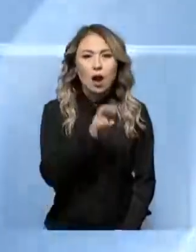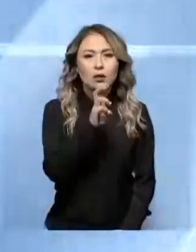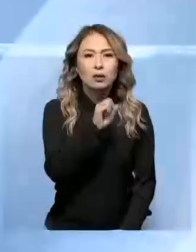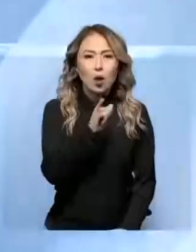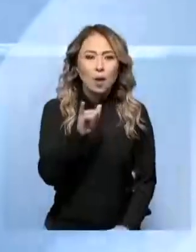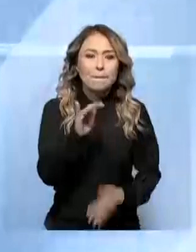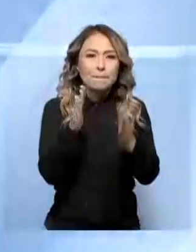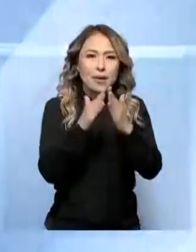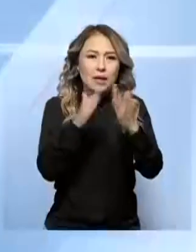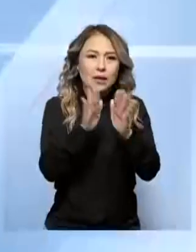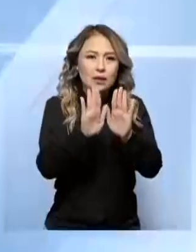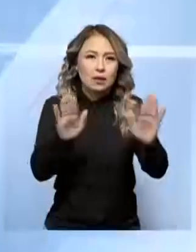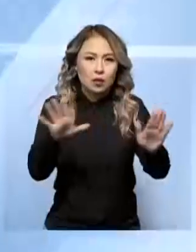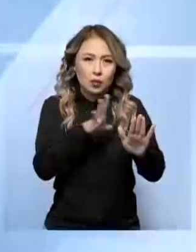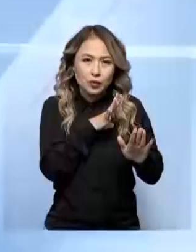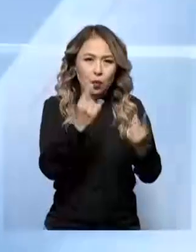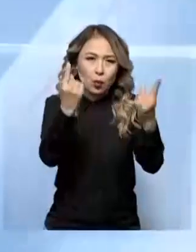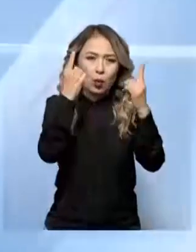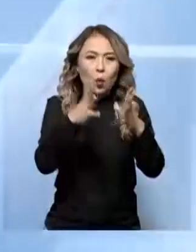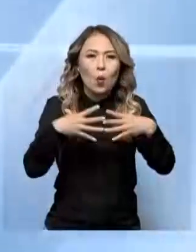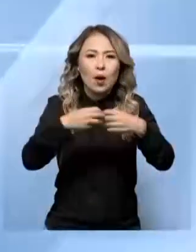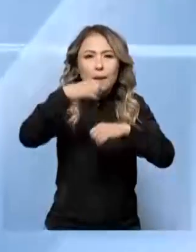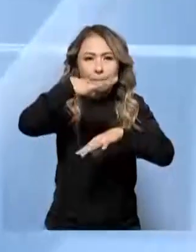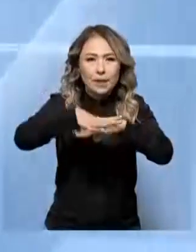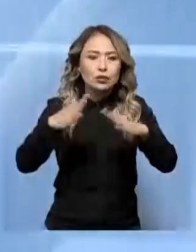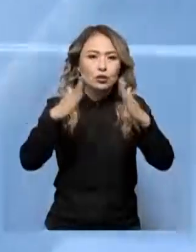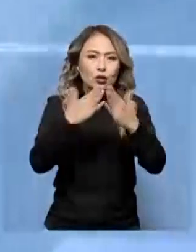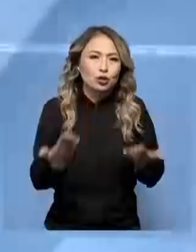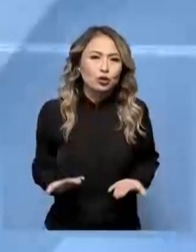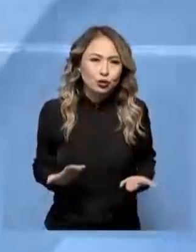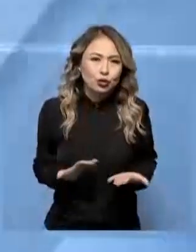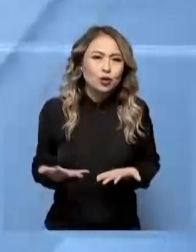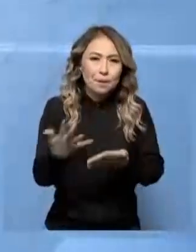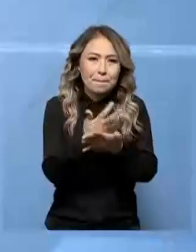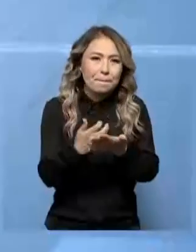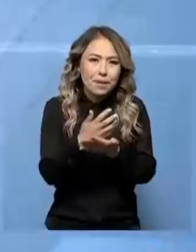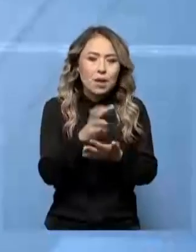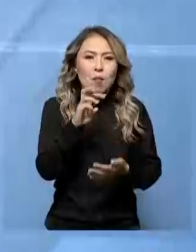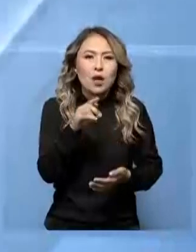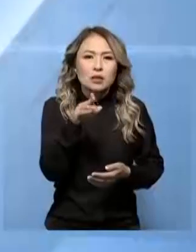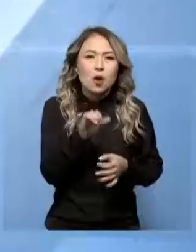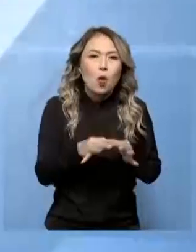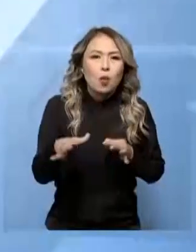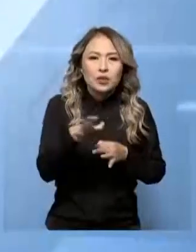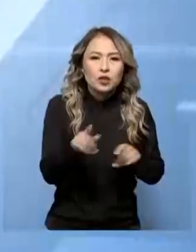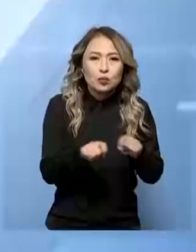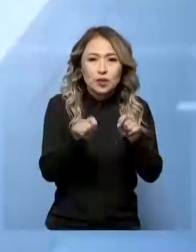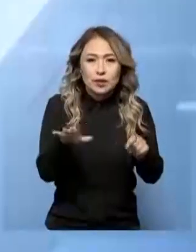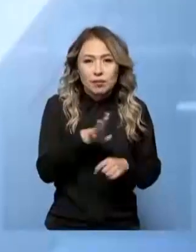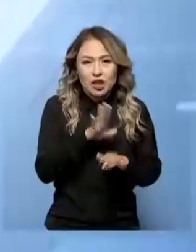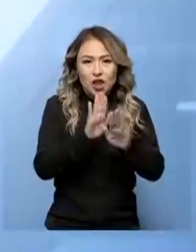Ақтауда да баспана жәрмеңкесі өтті. Ауқымды шараны Отбасы банк тұрғын үй құрылыс жинақ банкінің Маңғыстау облыстық филиалы